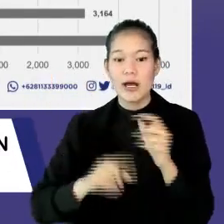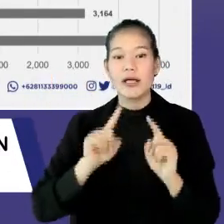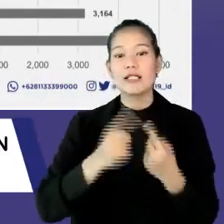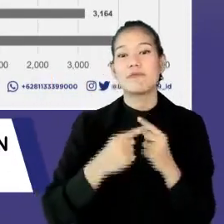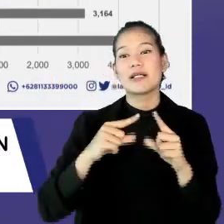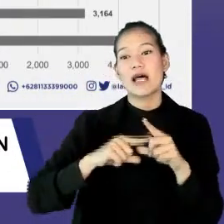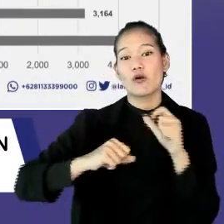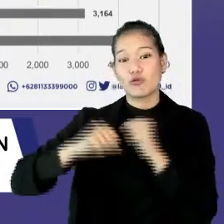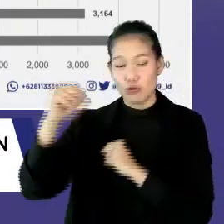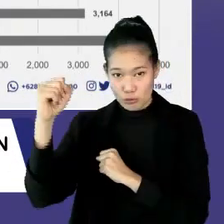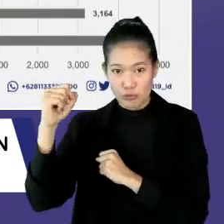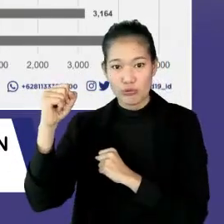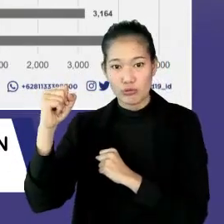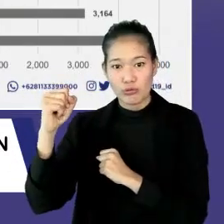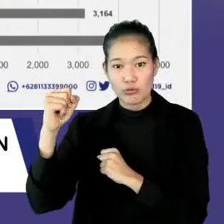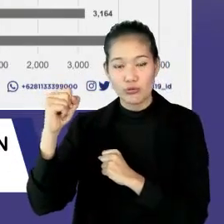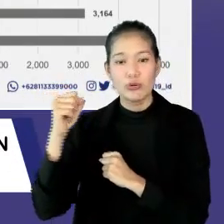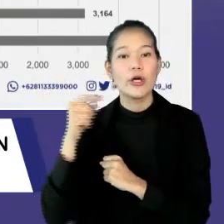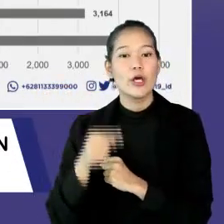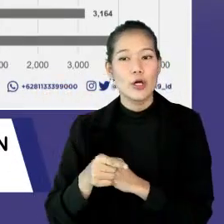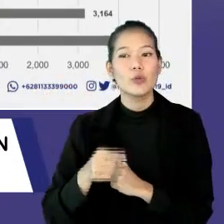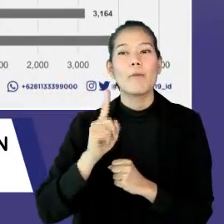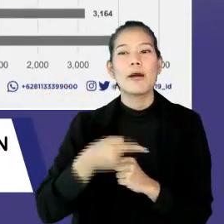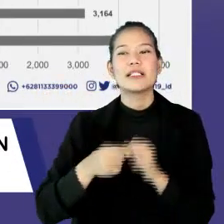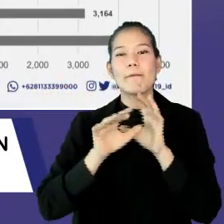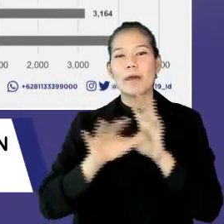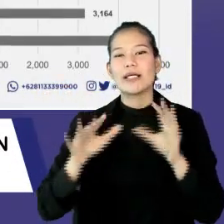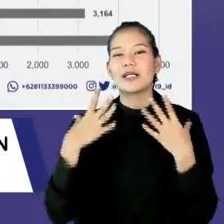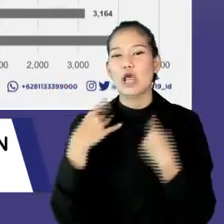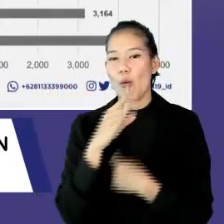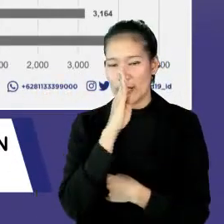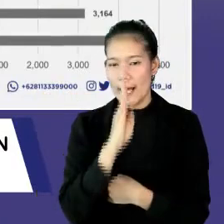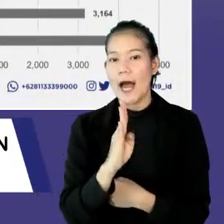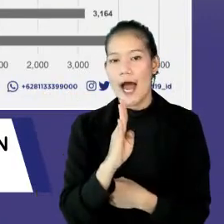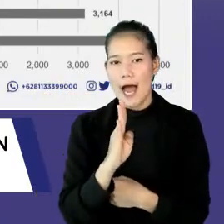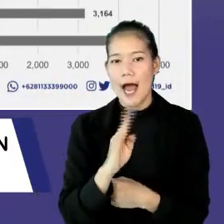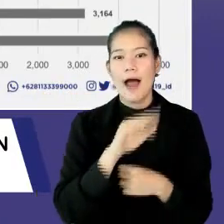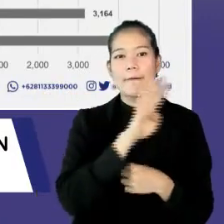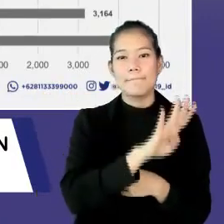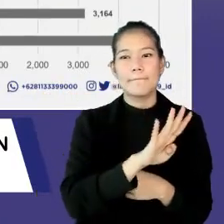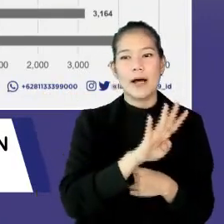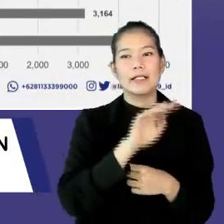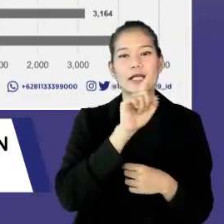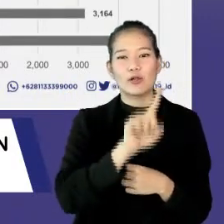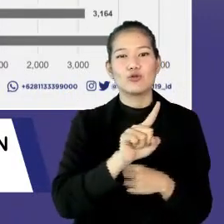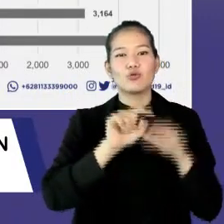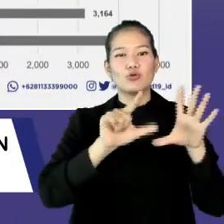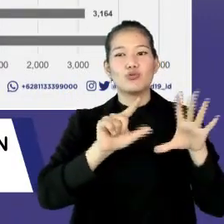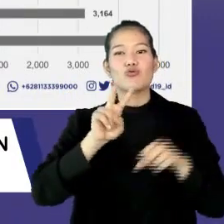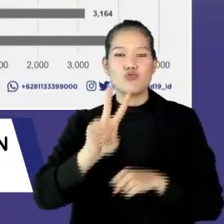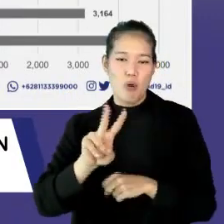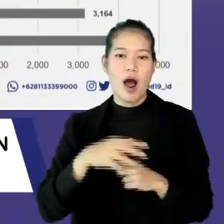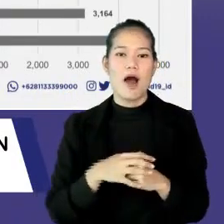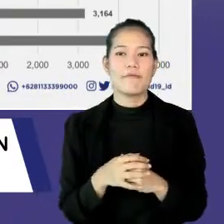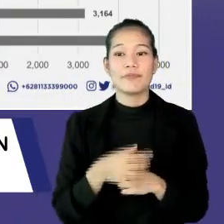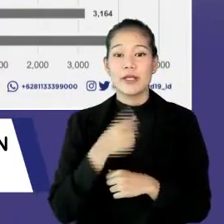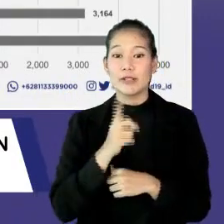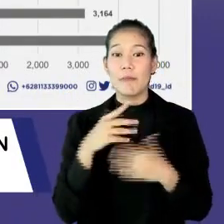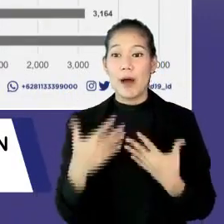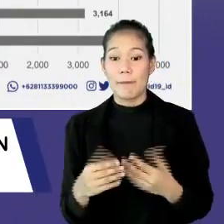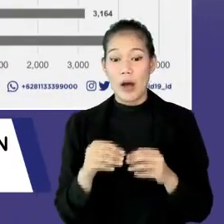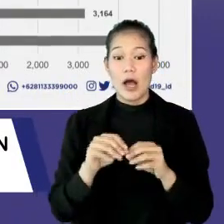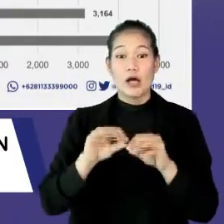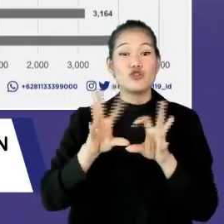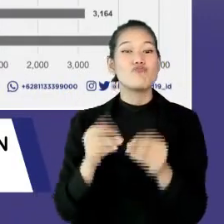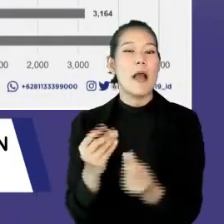tanggal 11, catatannya ini memang masih didominasi dari Jawa Tengah di angka 4.172, dikarenakan juga secara